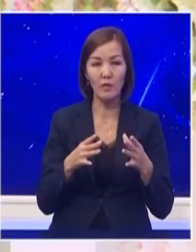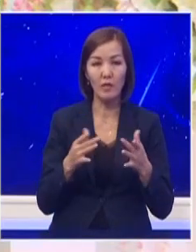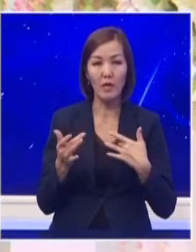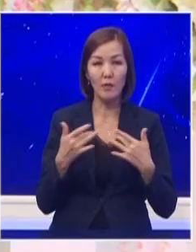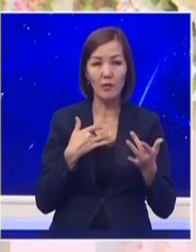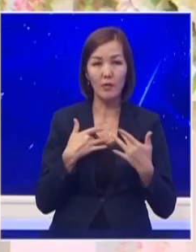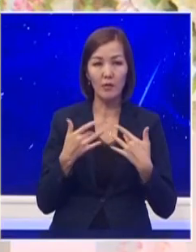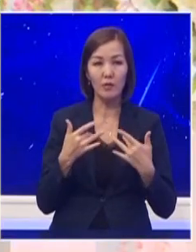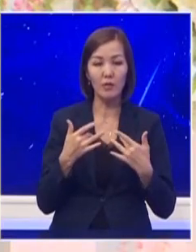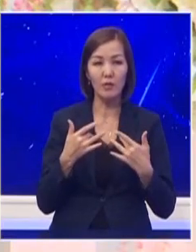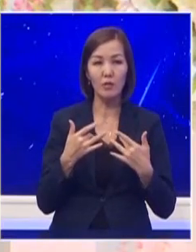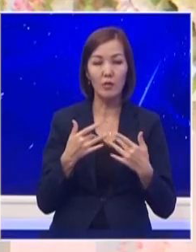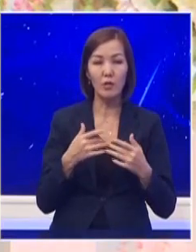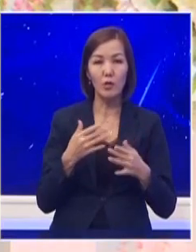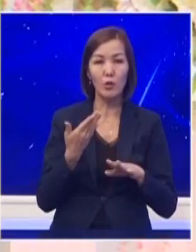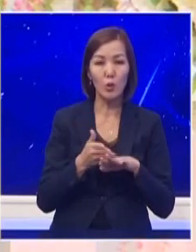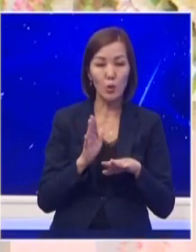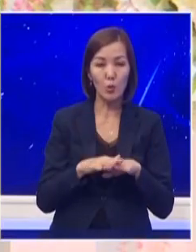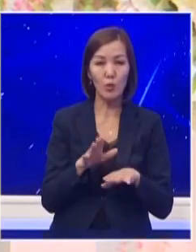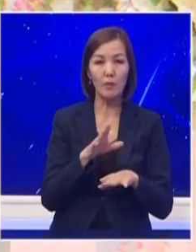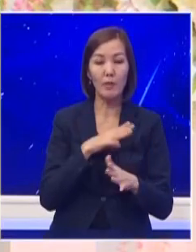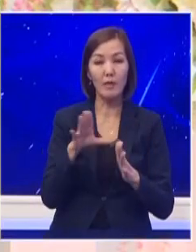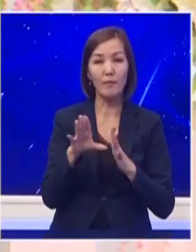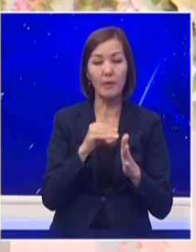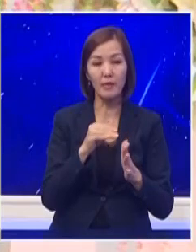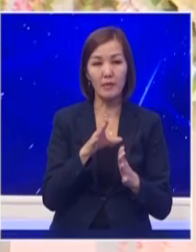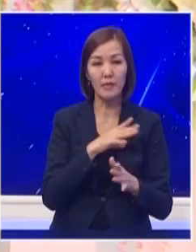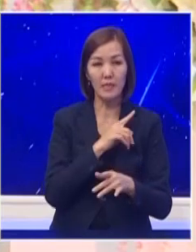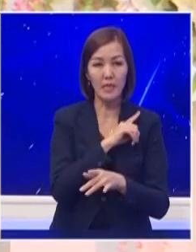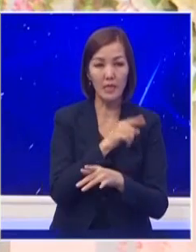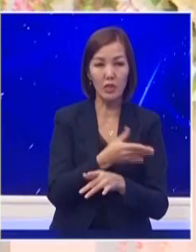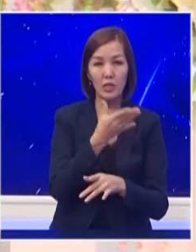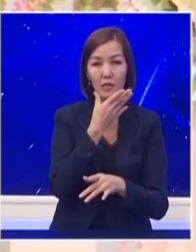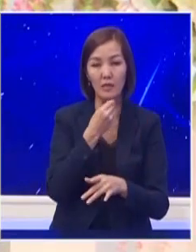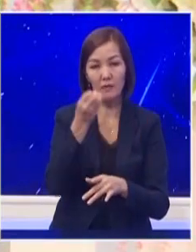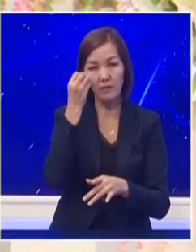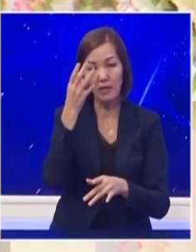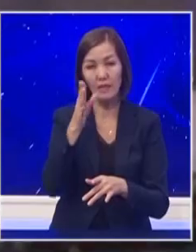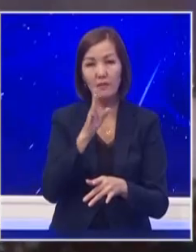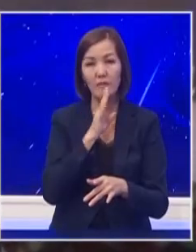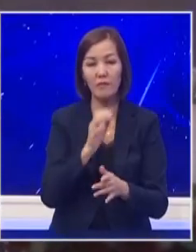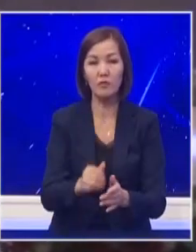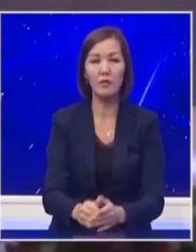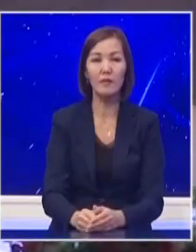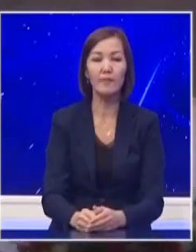как почти жюри очень было трудно выбрать красивых сильнейших и талантливых